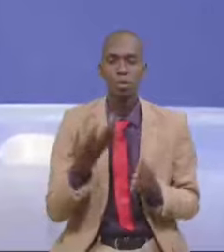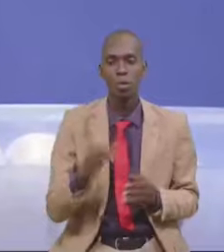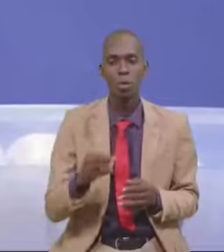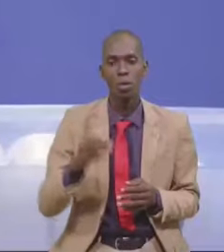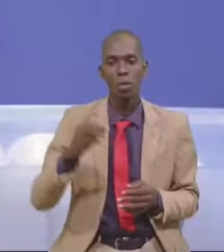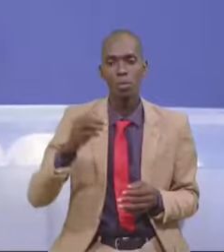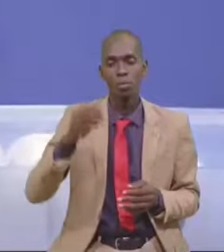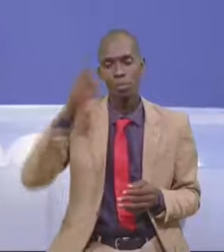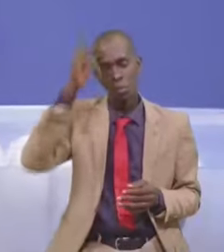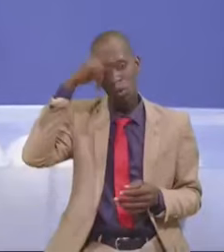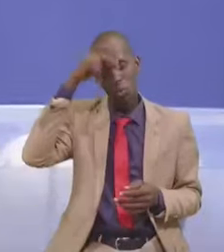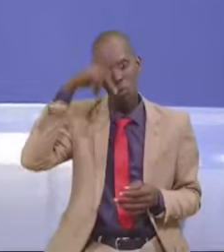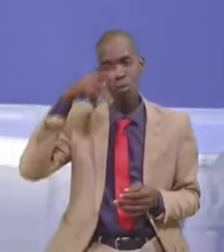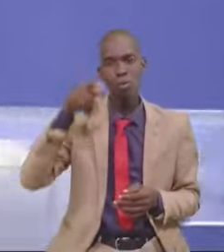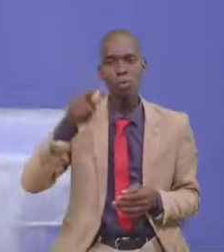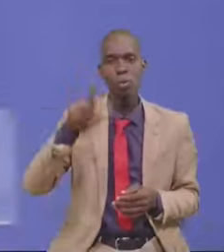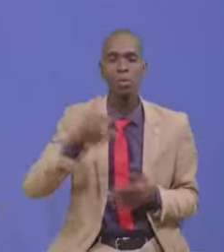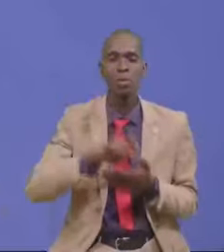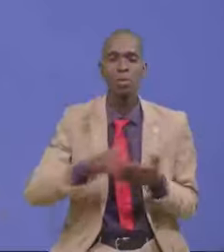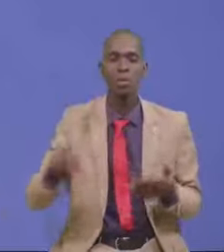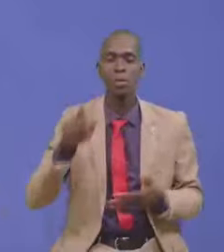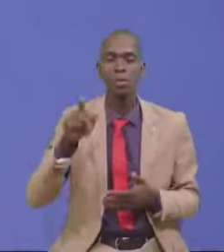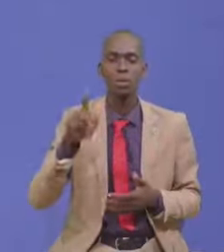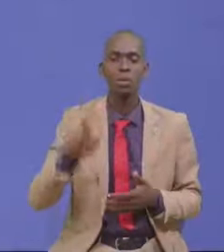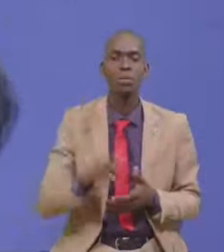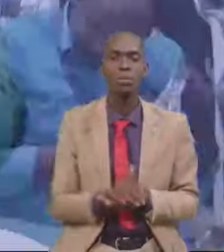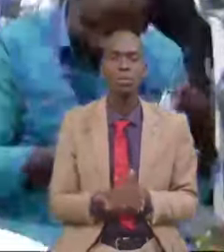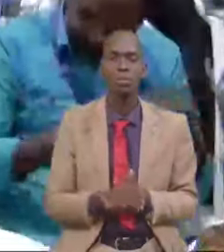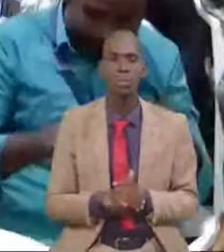Quand vous revenez en Proverbe 23, 23.